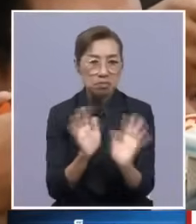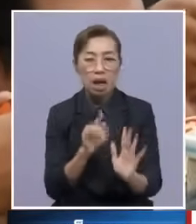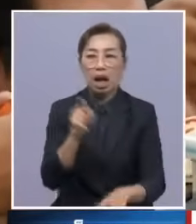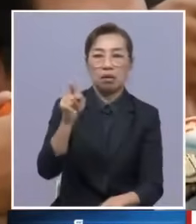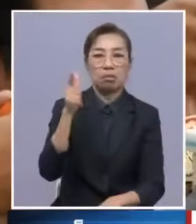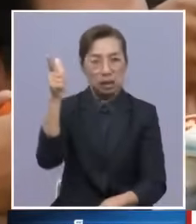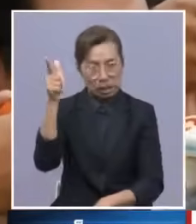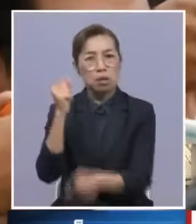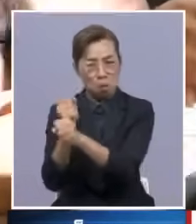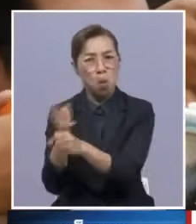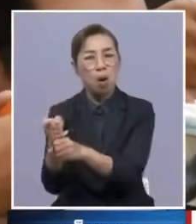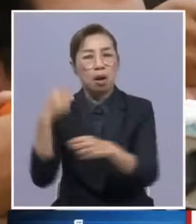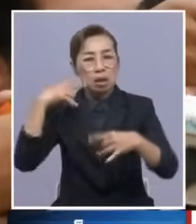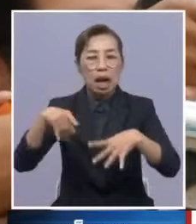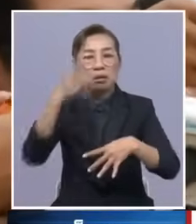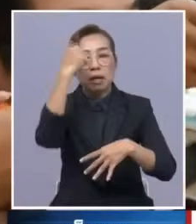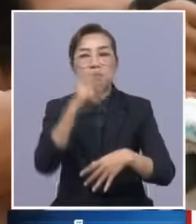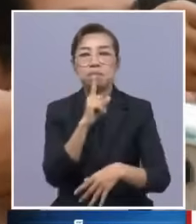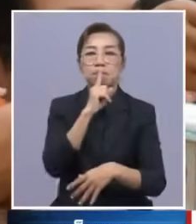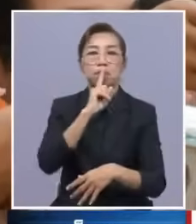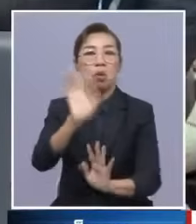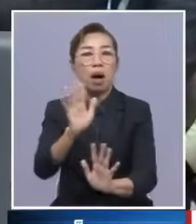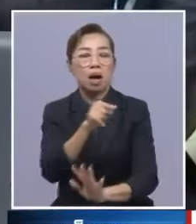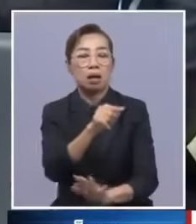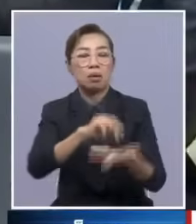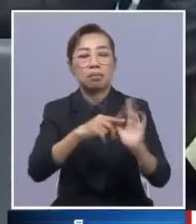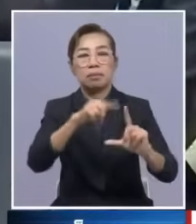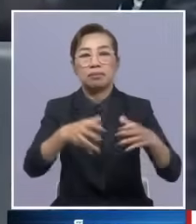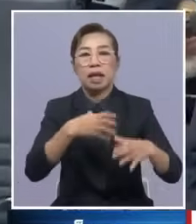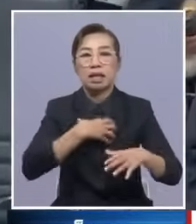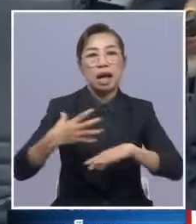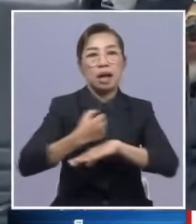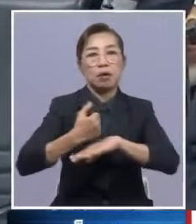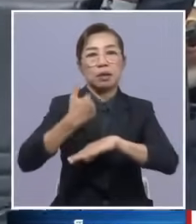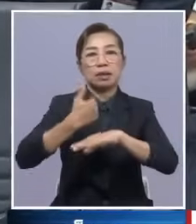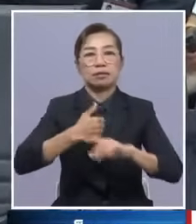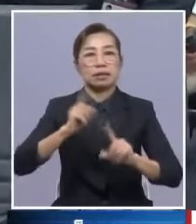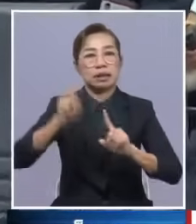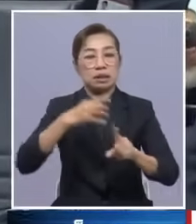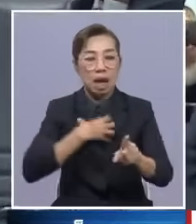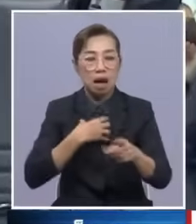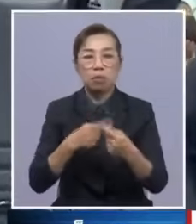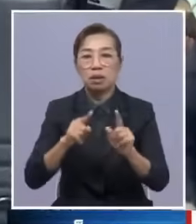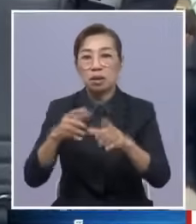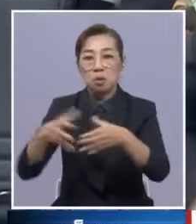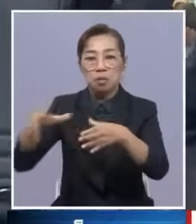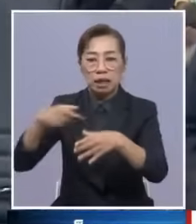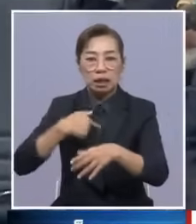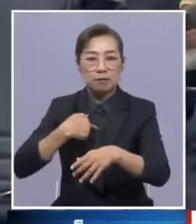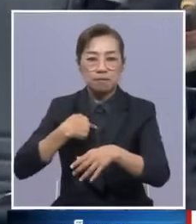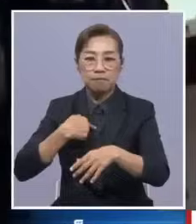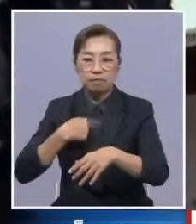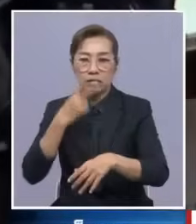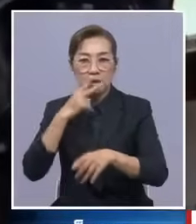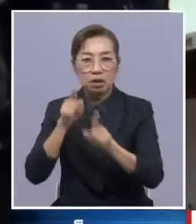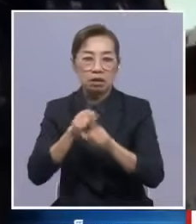ลแล้วก็พรรคเพื่อไทยต่างพยายามทำให้ตัวเองยืนหนึ่งในทางการเมืองแน่นอนศัตรูทุกคนสำคัญของพรรคเพื่อไทยวันนี้ก็คือพรรคก้าวไกล